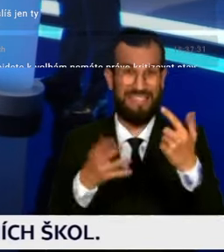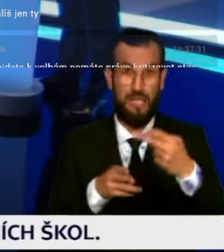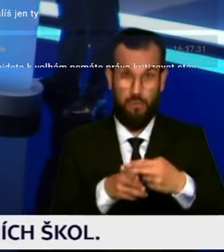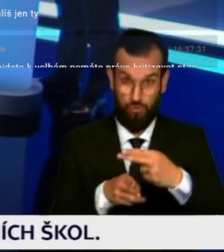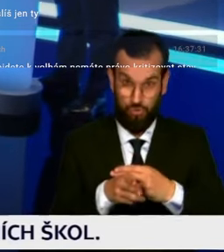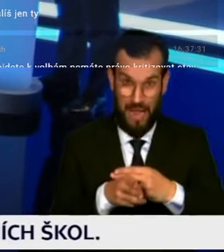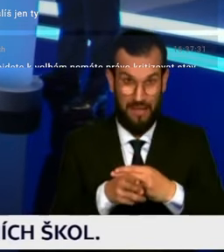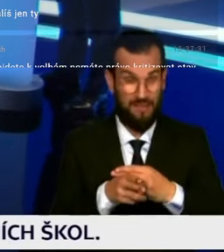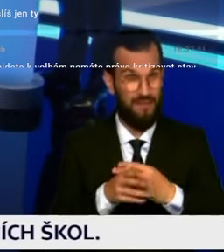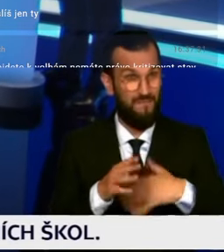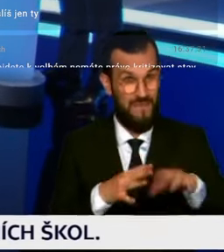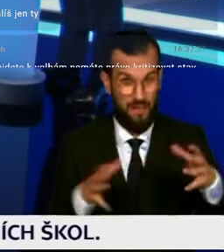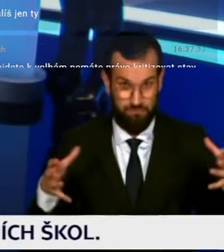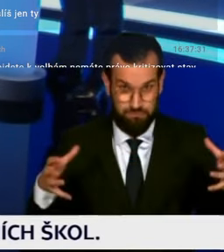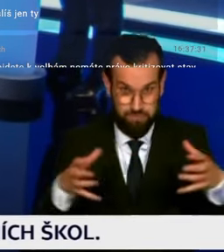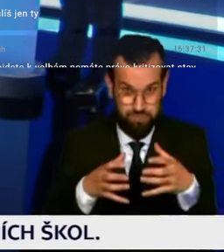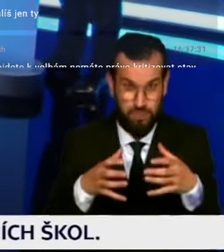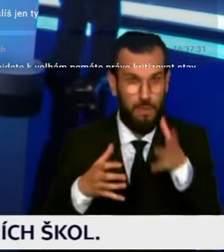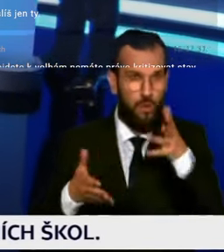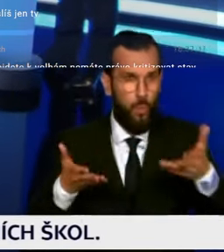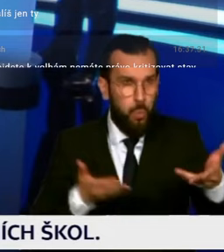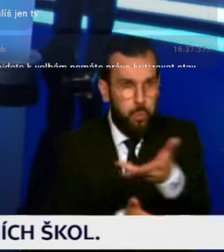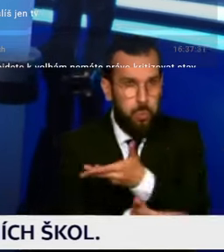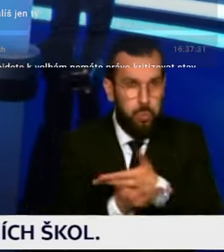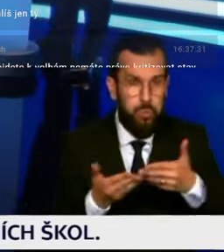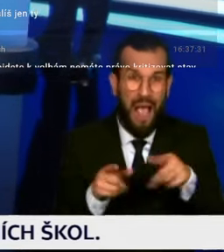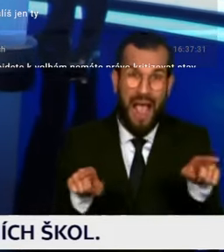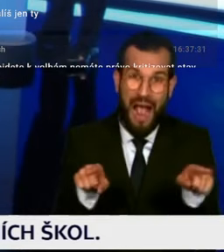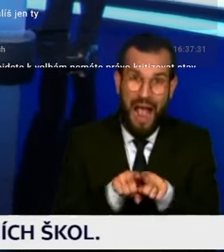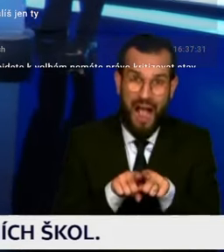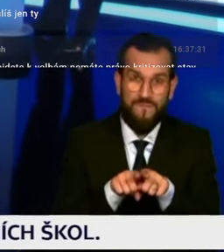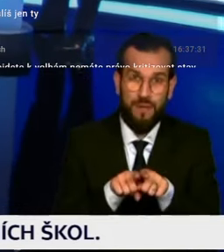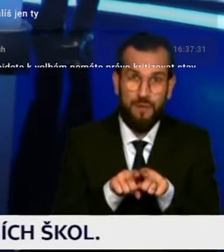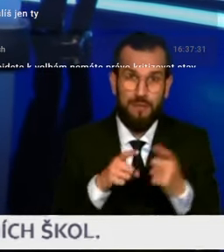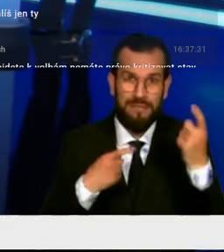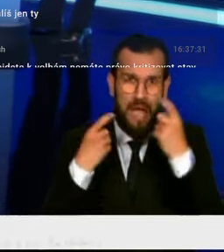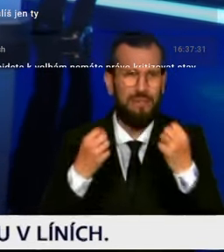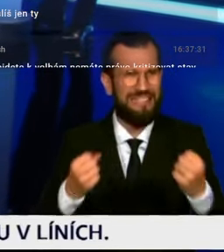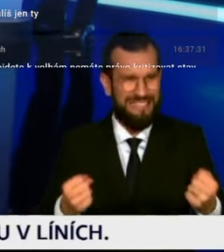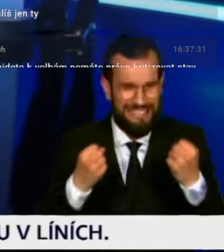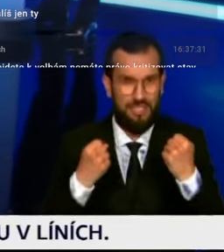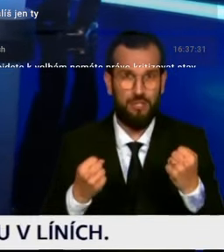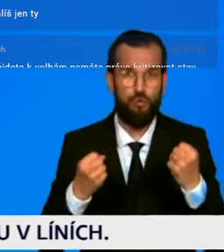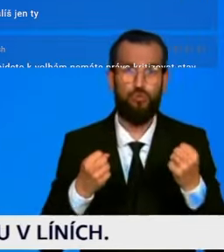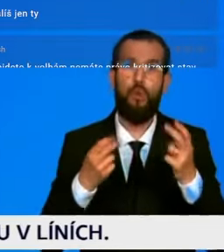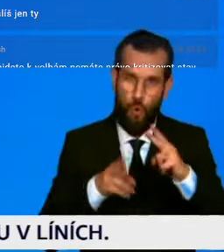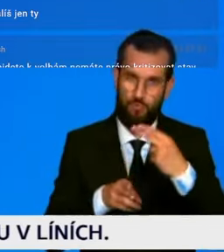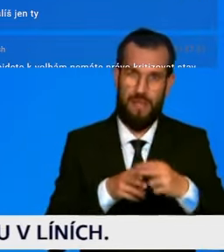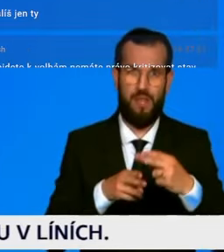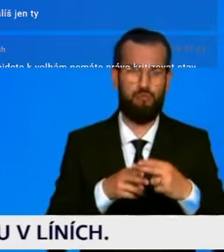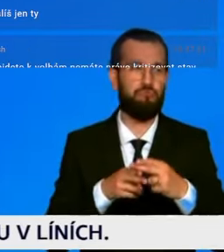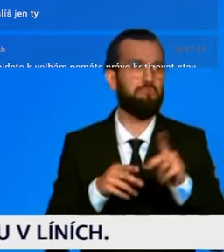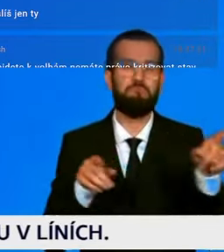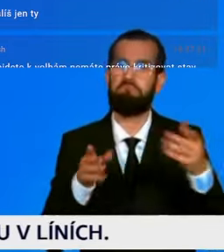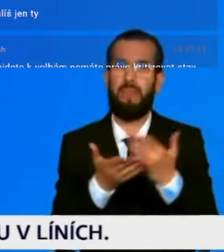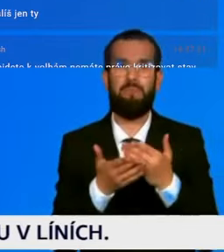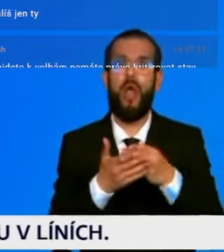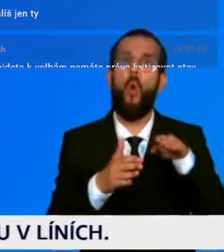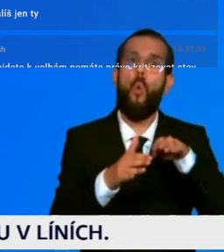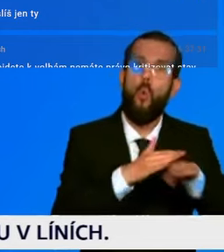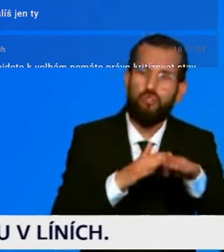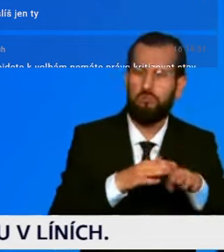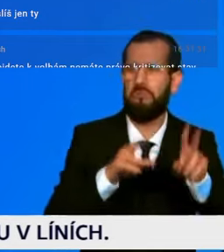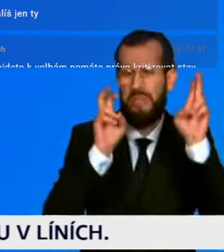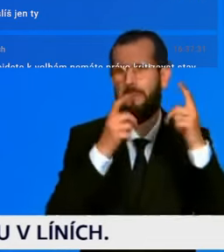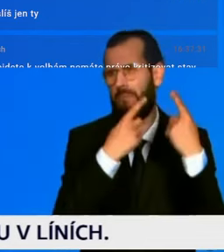viacej spolu keď budeme rozprávať jedným hlasom budeme mať väčšiu váhu vo svete Potom budeme môcť riešiť problémy migrácie a ďalšie problémy